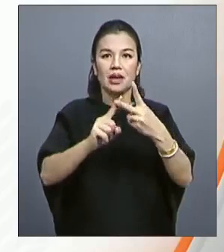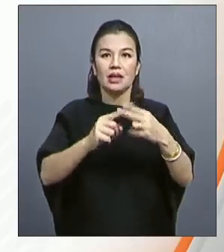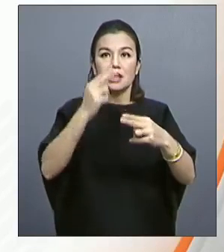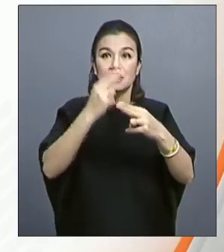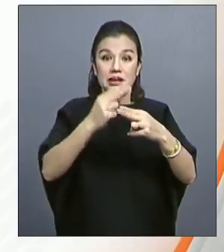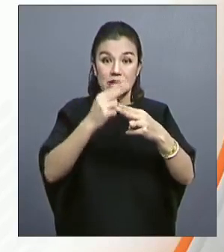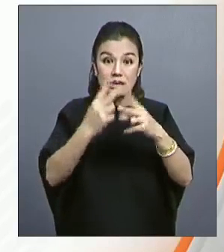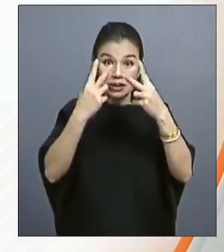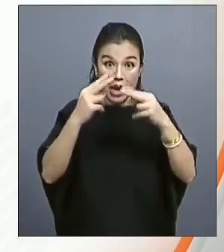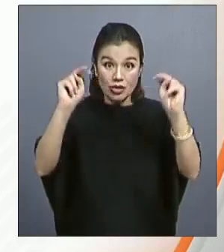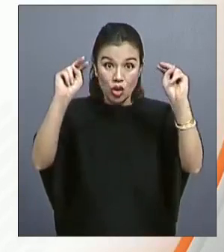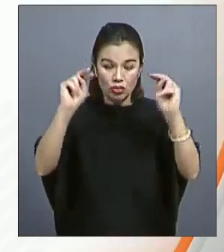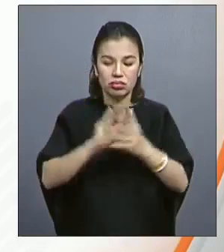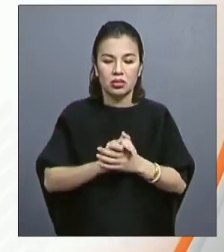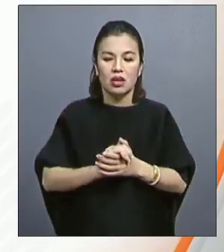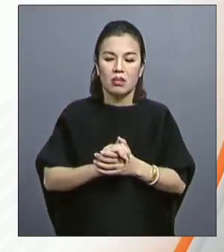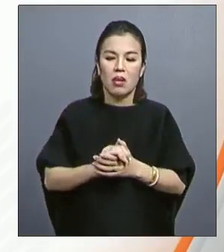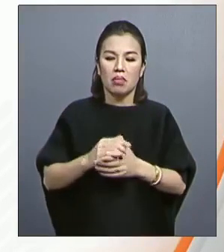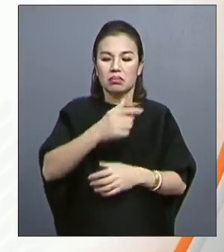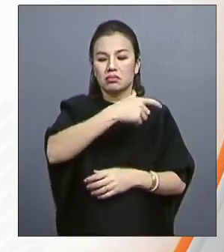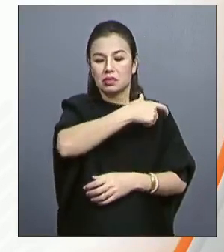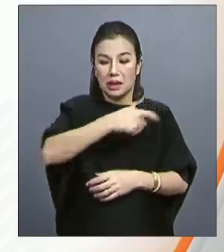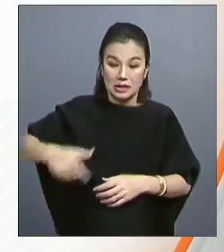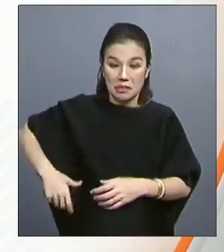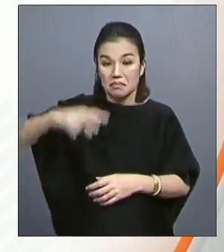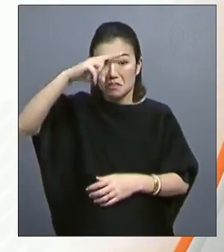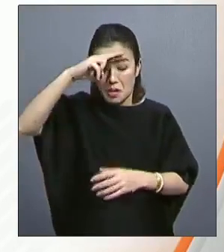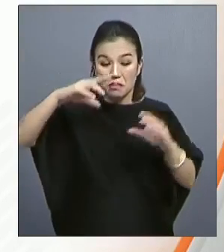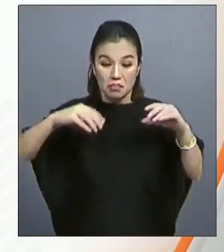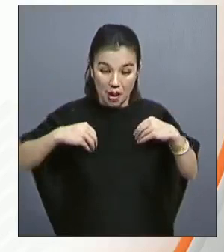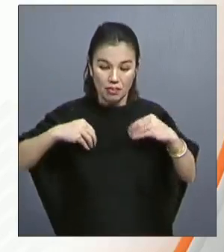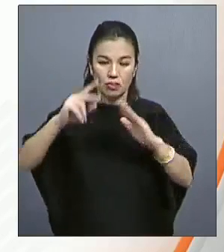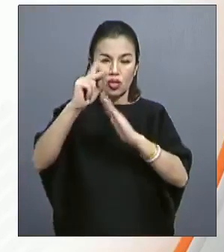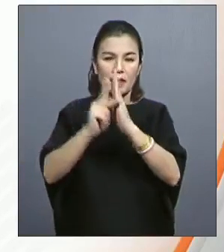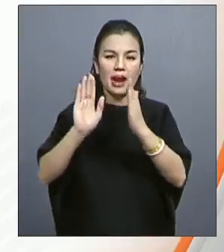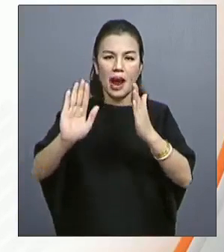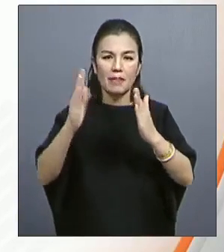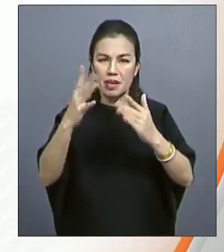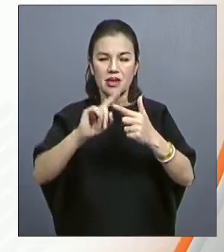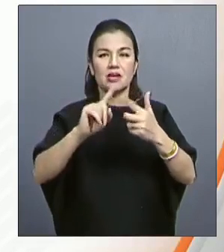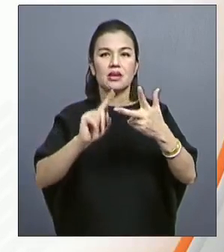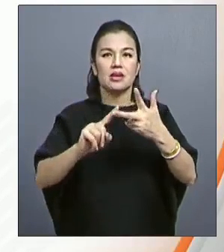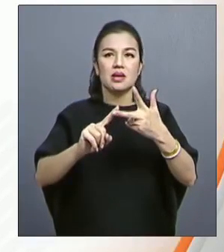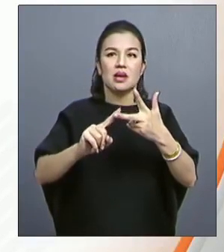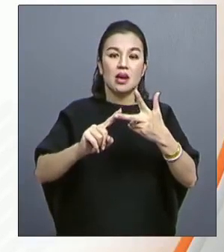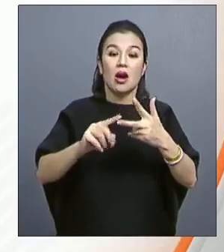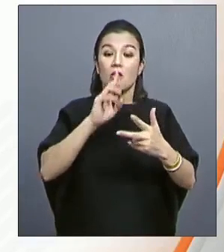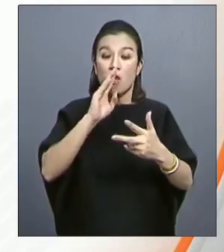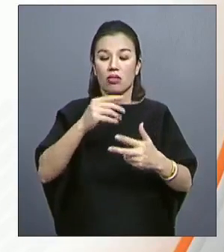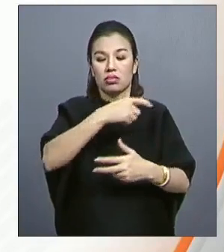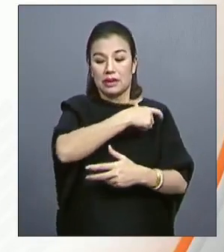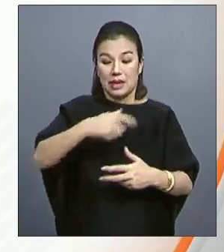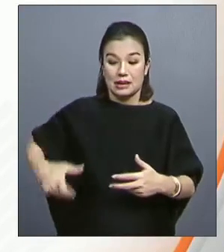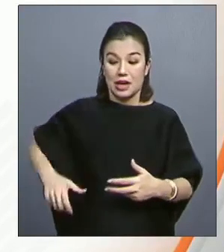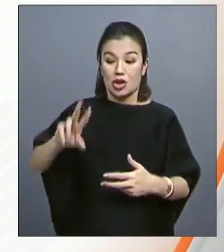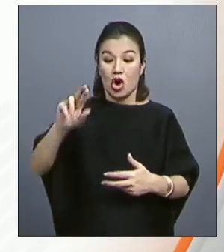พรรคทรงให้การยินยอมและไม่มีกฎหมายห้ามไว้น้อมรับพระราชโองการที่ออกมาภายหลังการเสนอชื่อหากการ